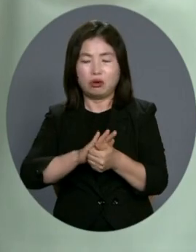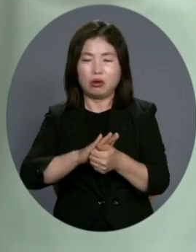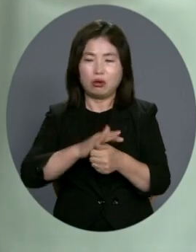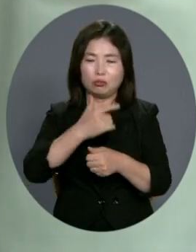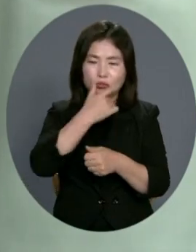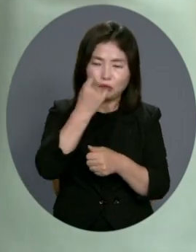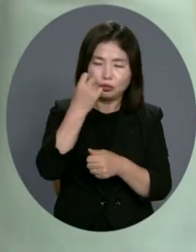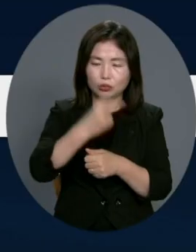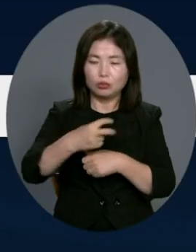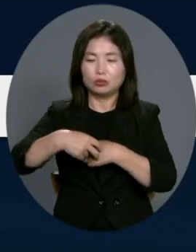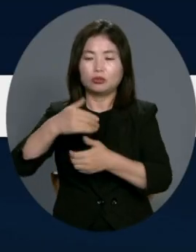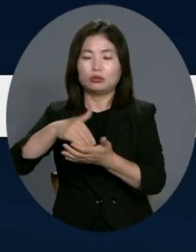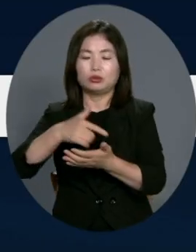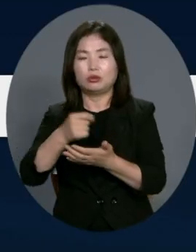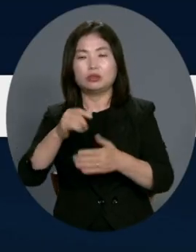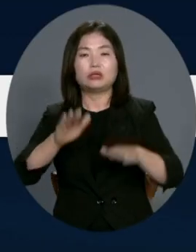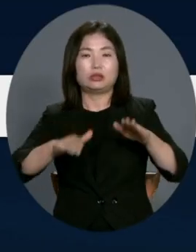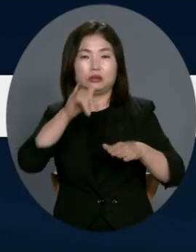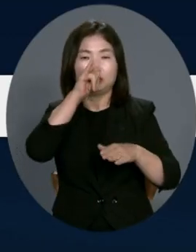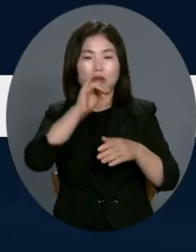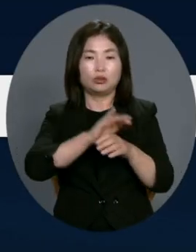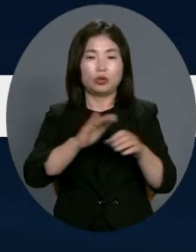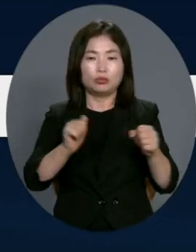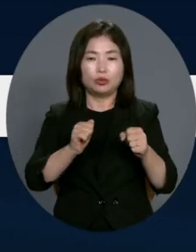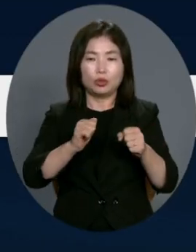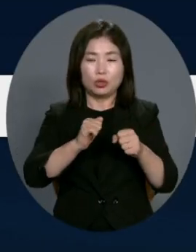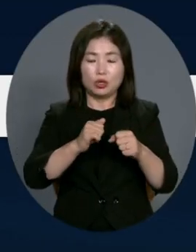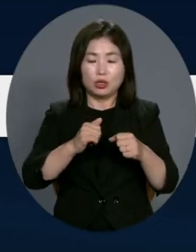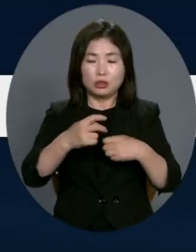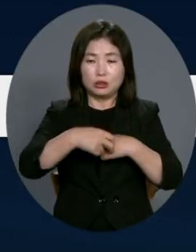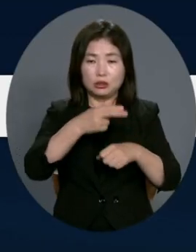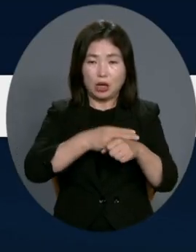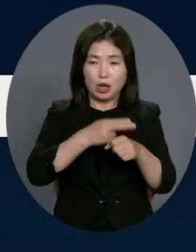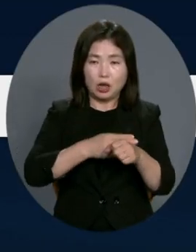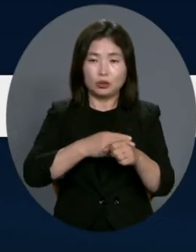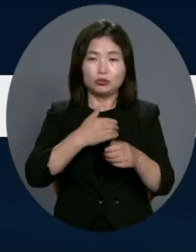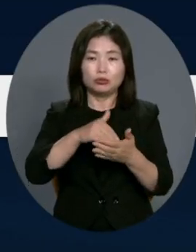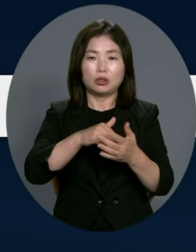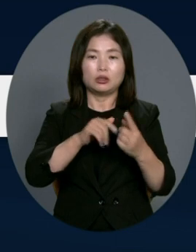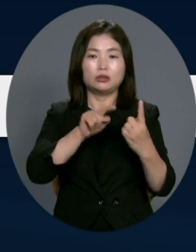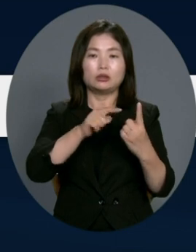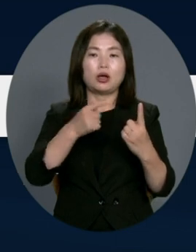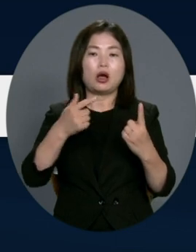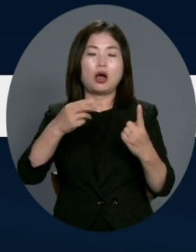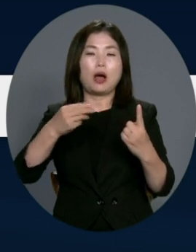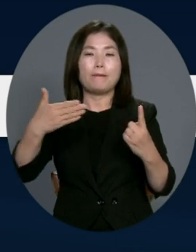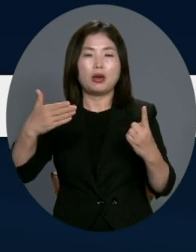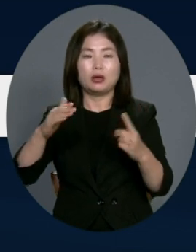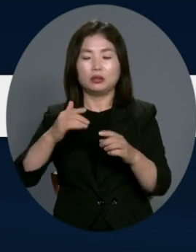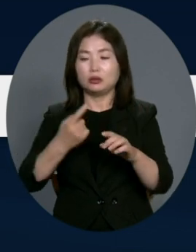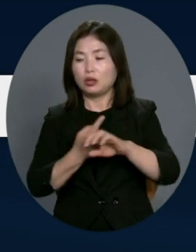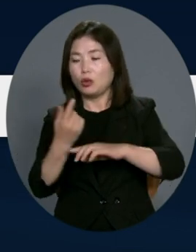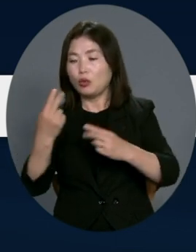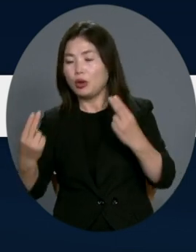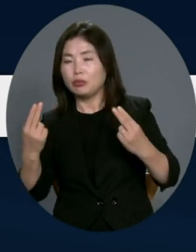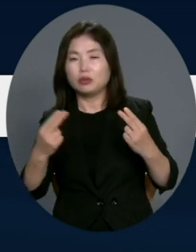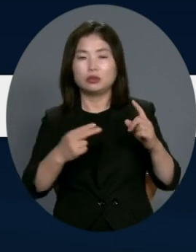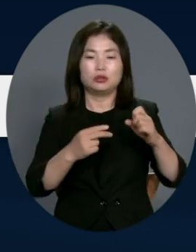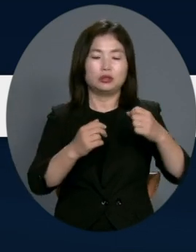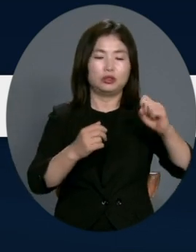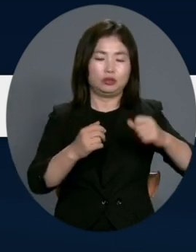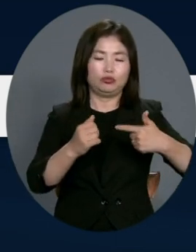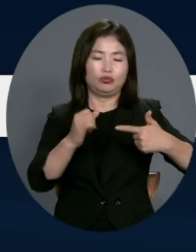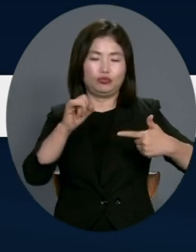확연히 드러납니다 경북의 인구 1000명당 의사소는 1.4명 전국 17개 시도 가운데 16위